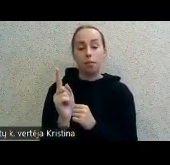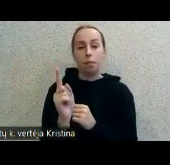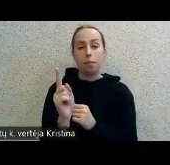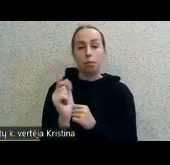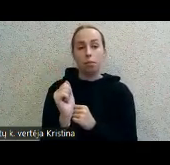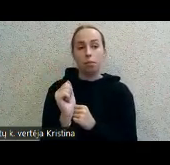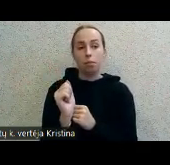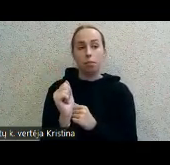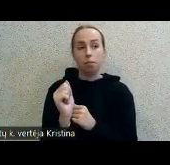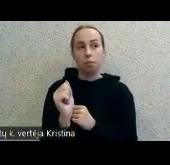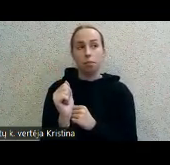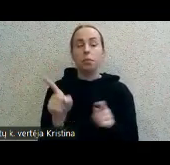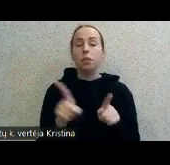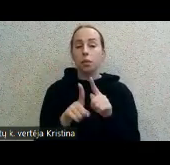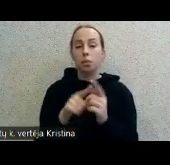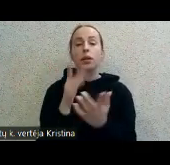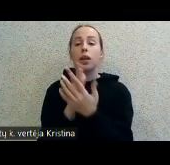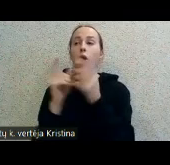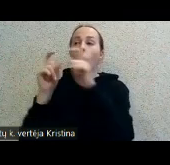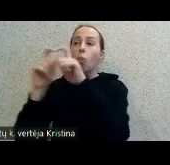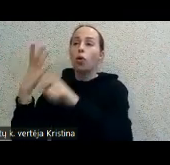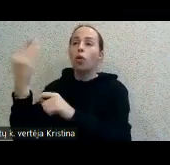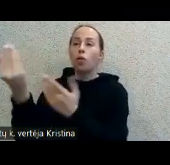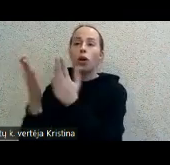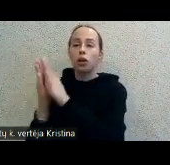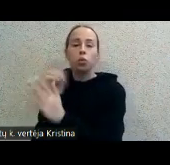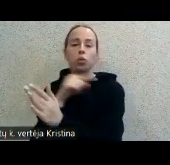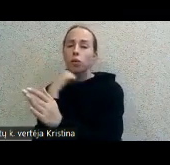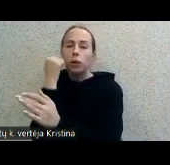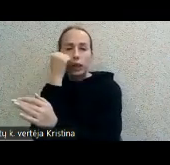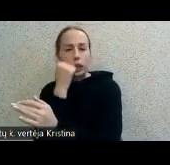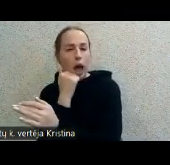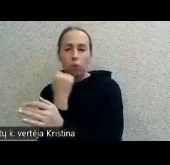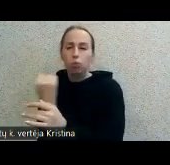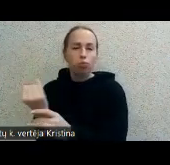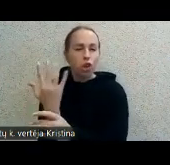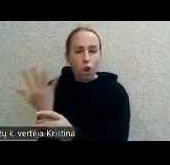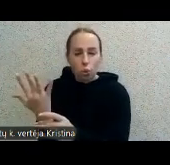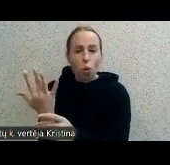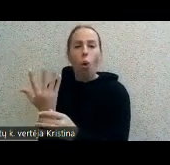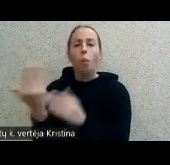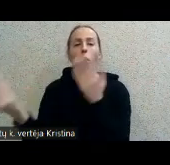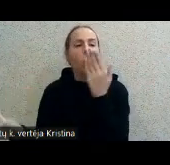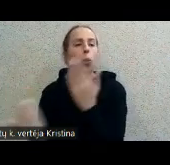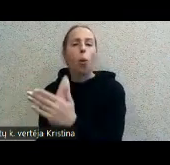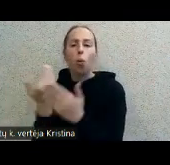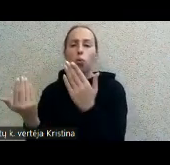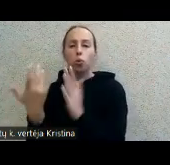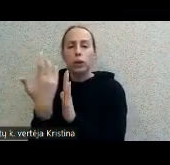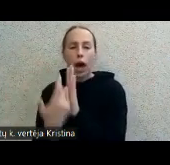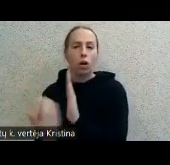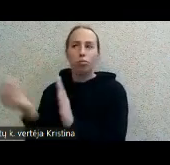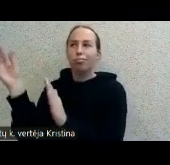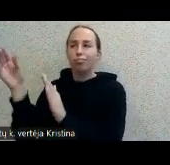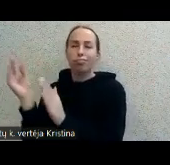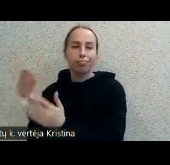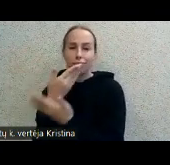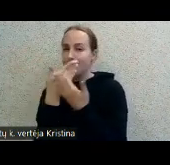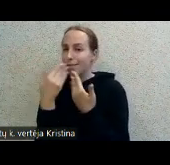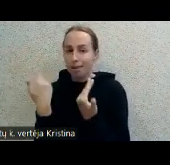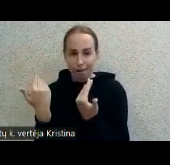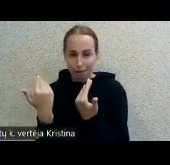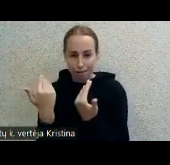yra ir tokios mokyklos, kurios turi senų knygų, neaktualių, niekada neatnaujinami sąrašai ir knygos ir panašiai.